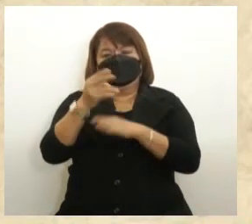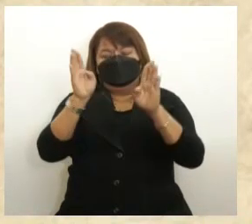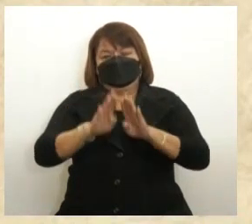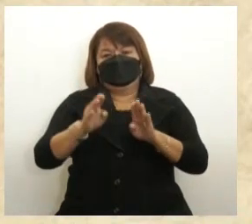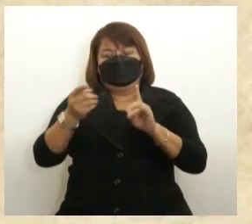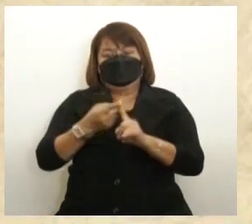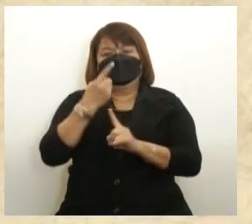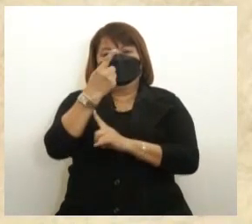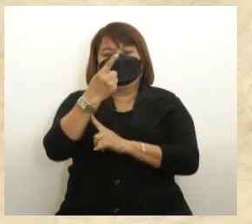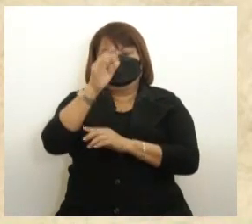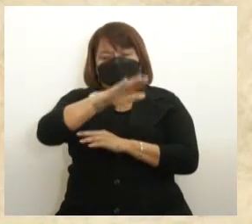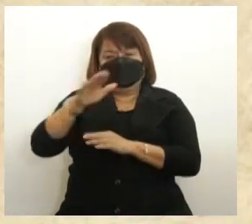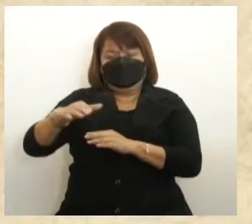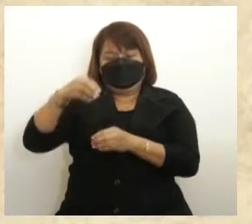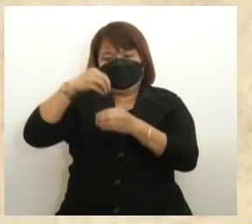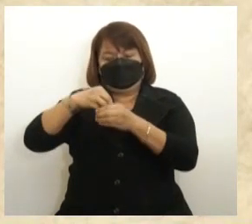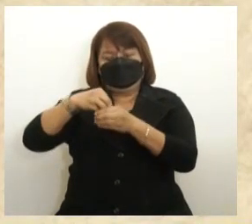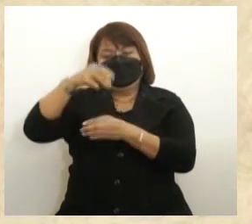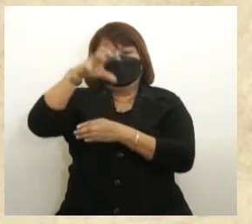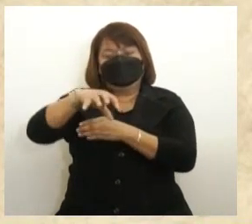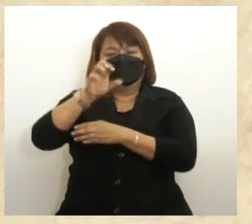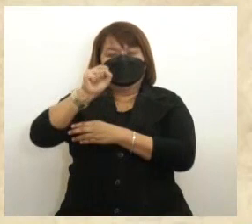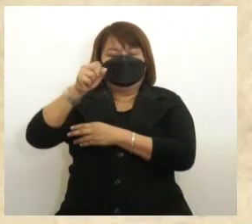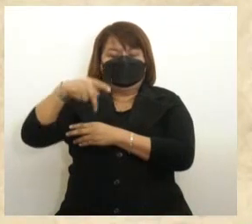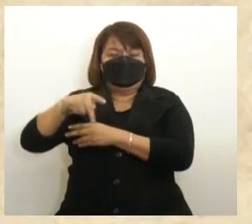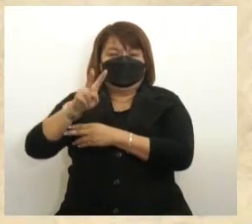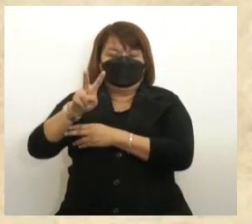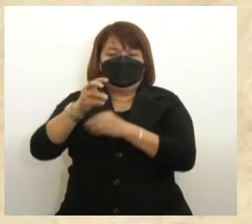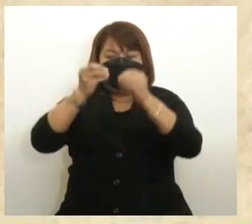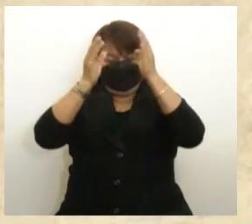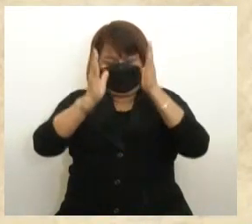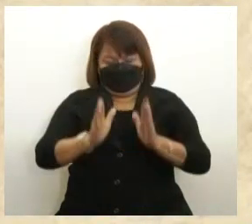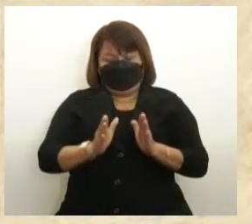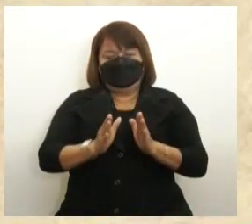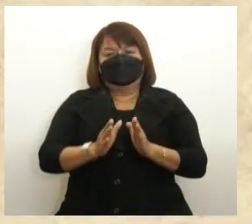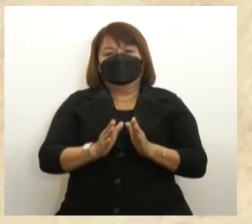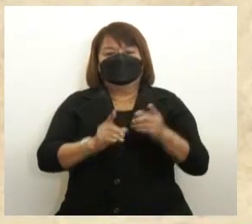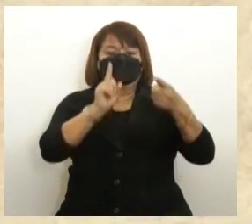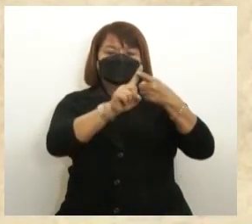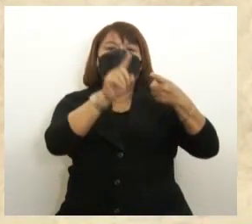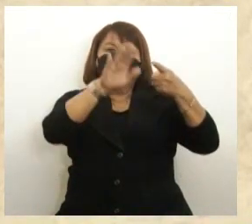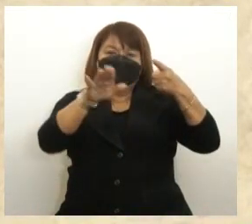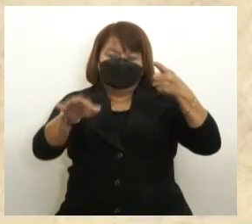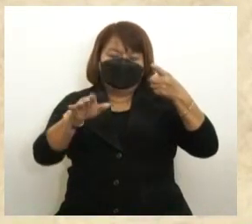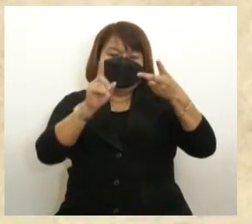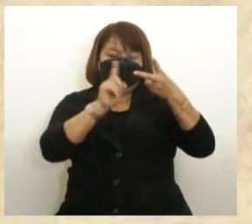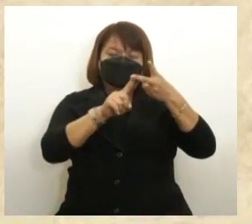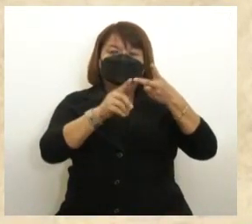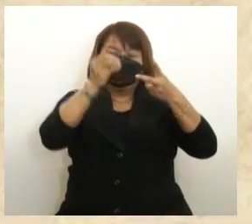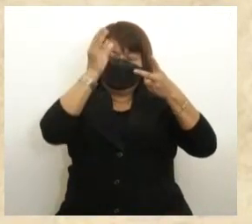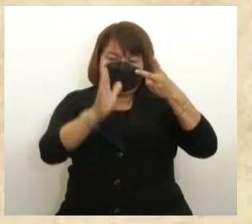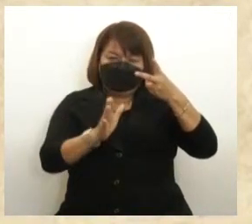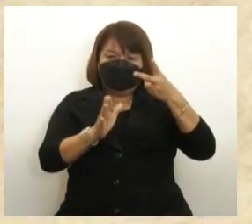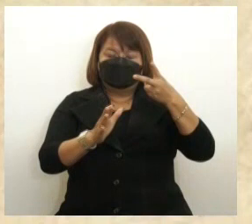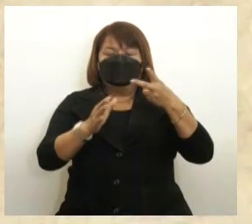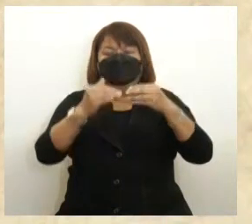ทแรกเนี่ยจะเป็นนักเรียนในสังกัดสพท.ประเภทที่2คือครูและบุคลากรทางการศึกษาของสปท.ค่ะในส่วนของเกณฑ์